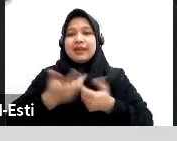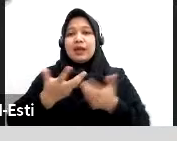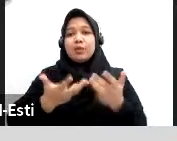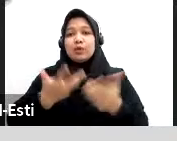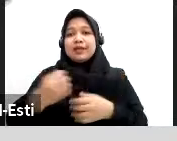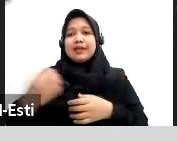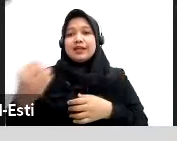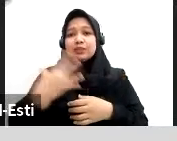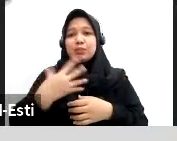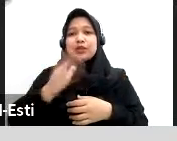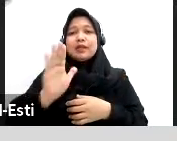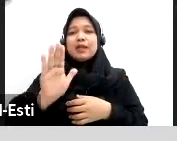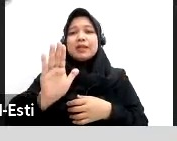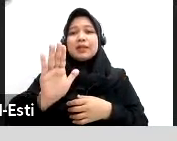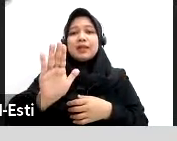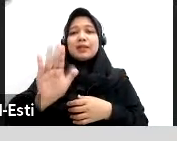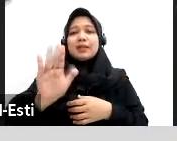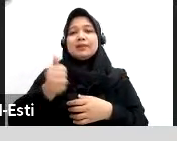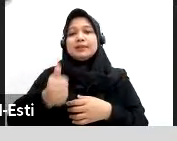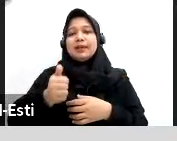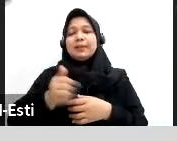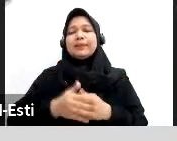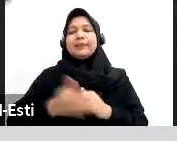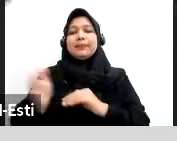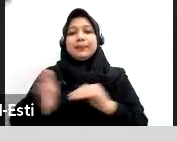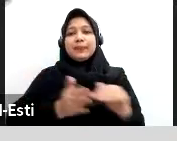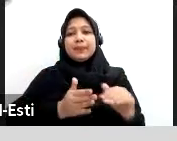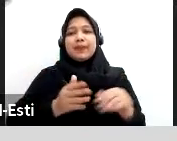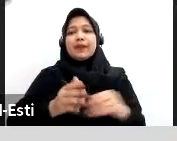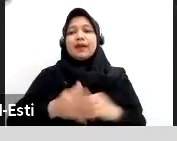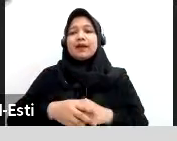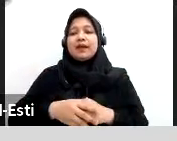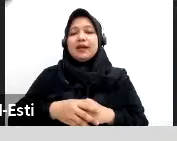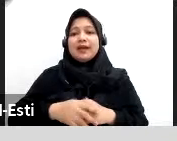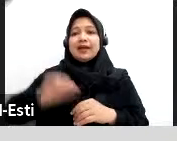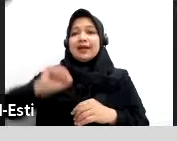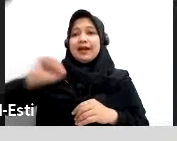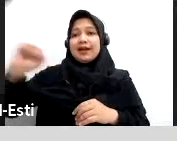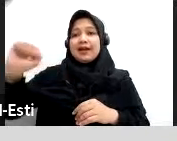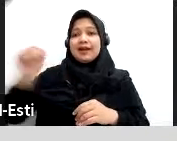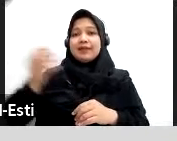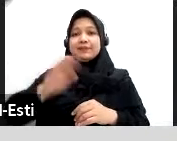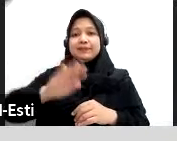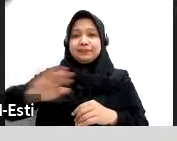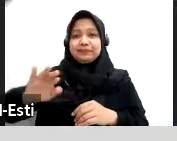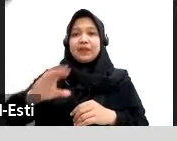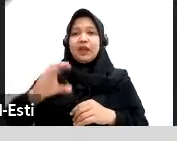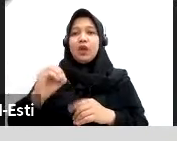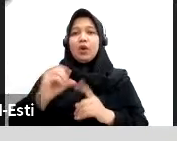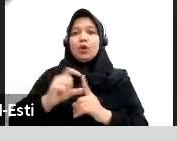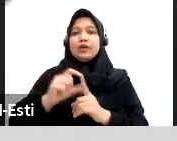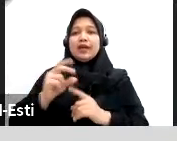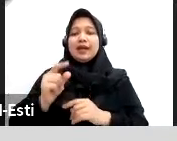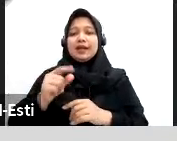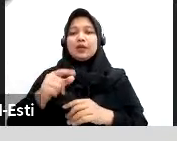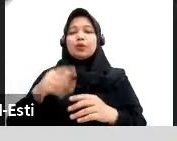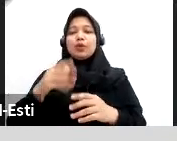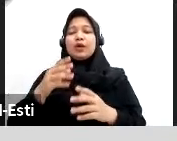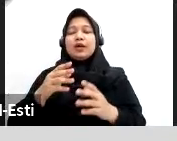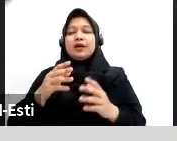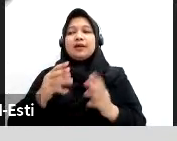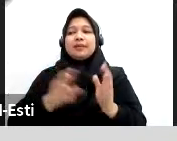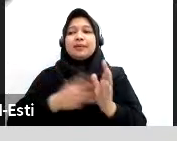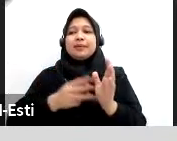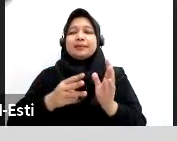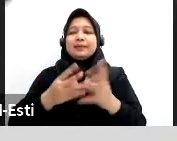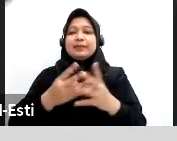bisa nanti-nanti itu sementara untuk yang tampil di sebelah kanan adalah on Dr sebagai penyelesaian sengketa itu